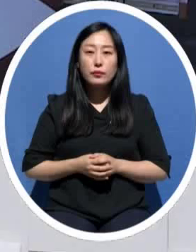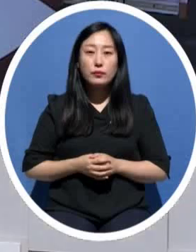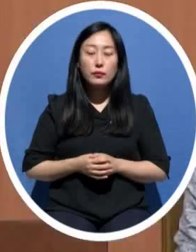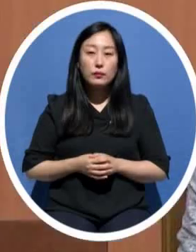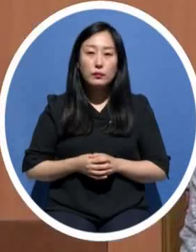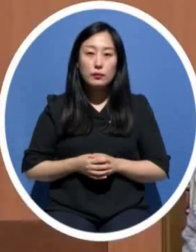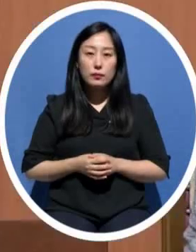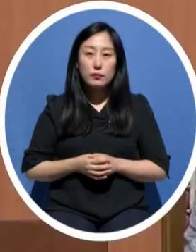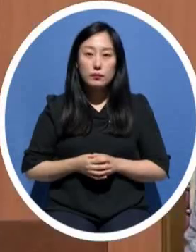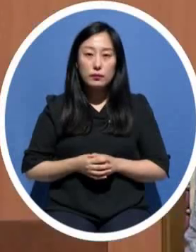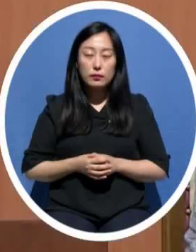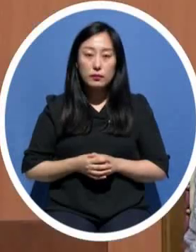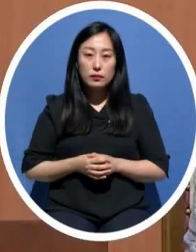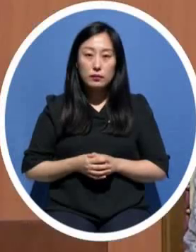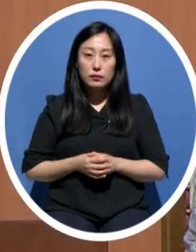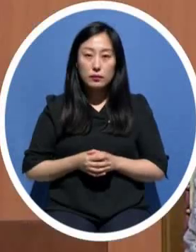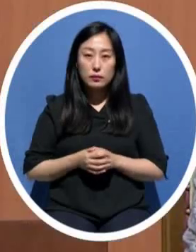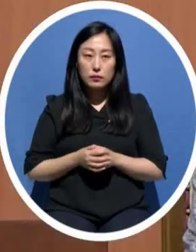보도입니다.